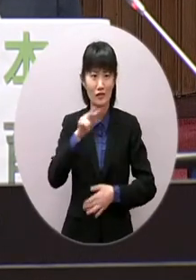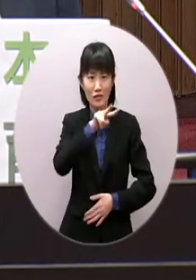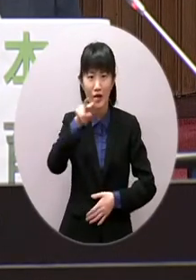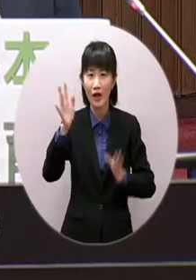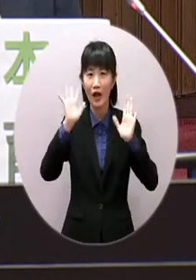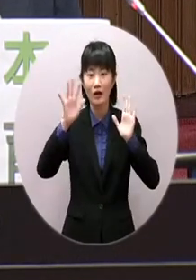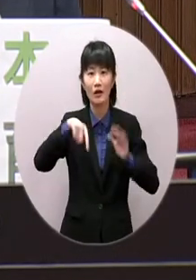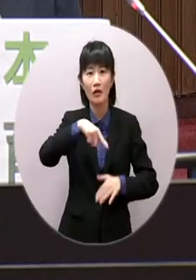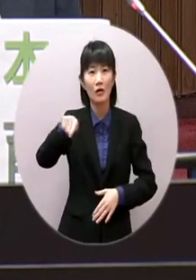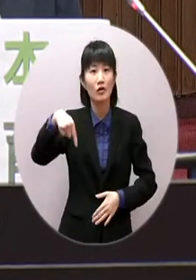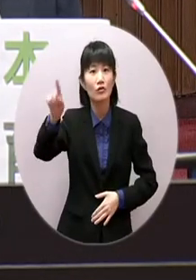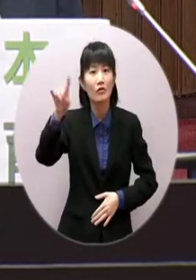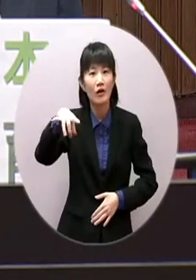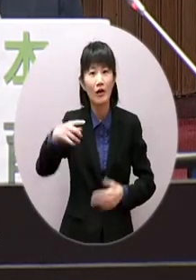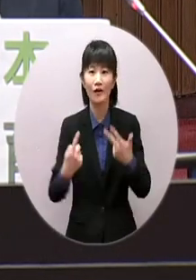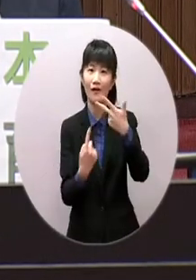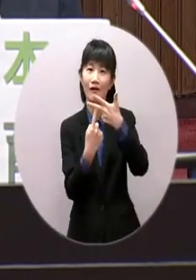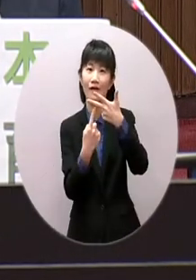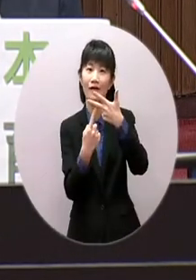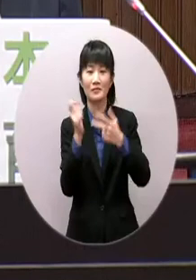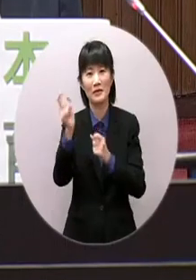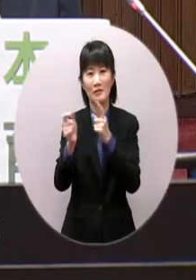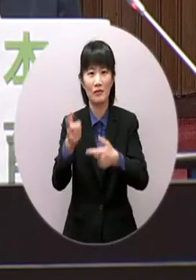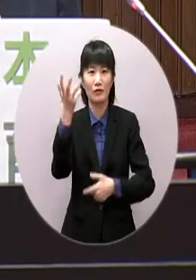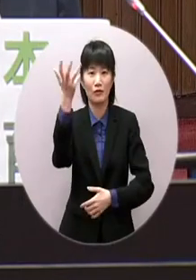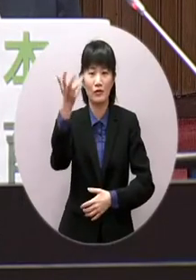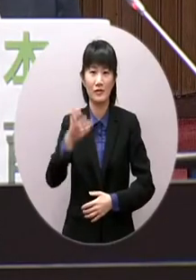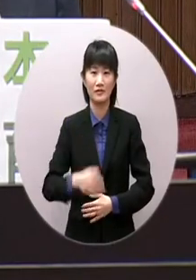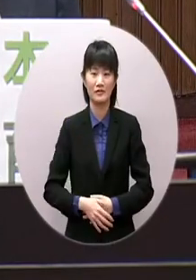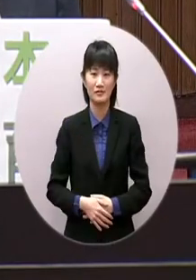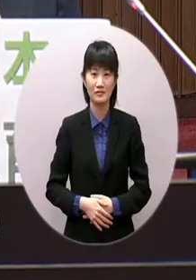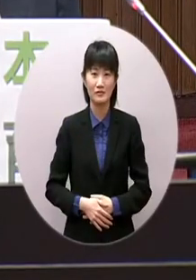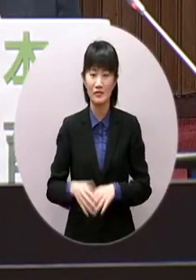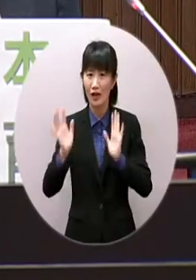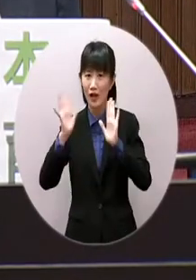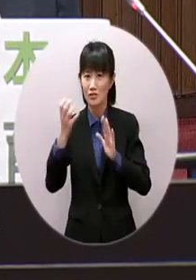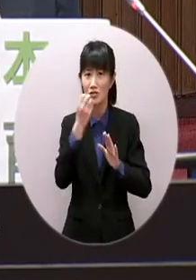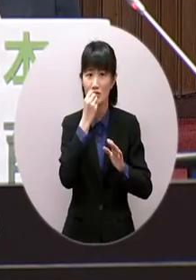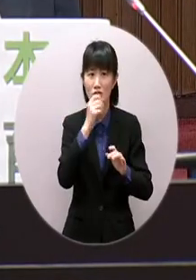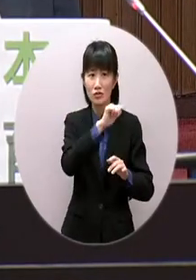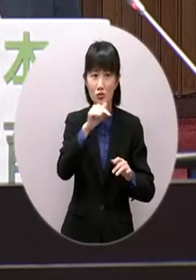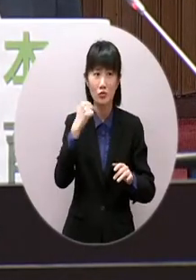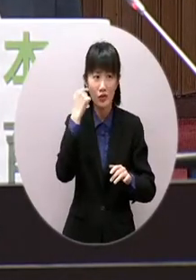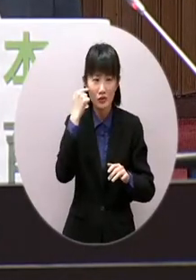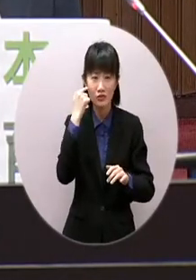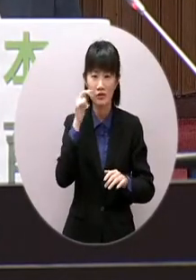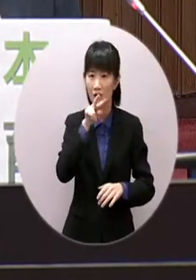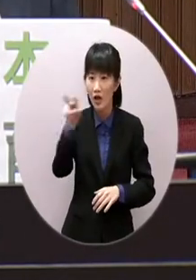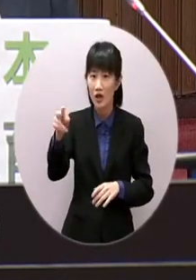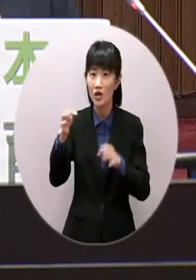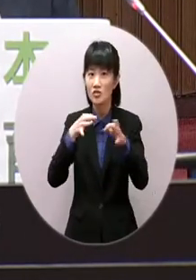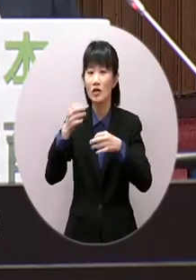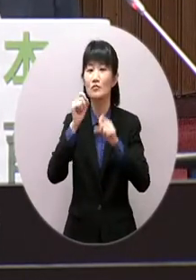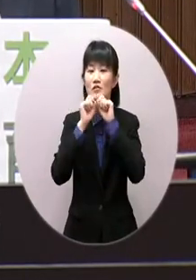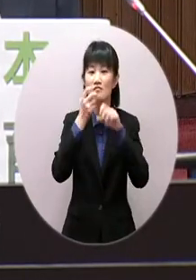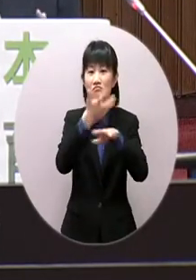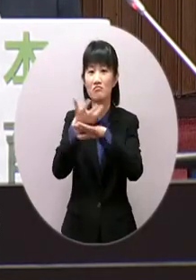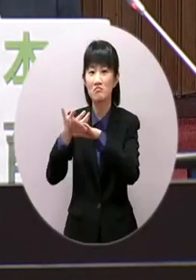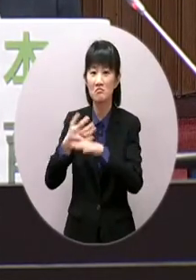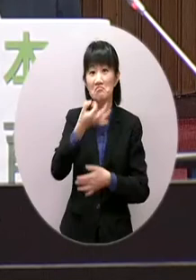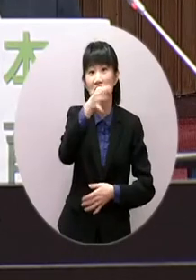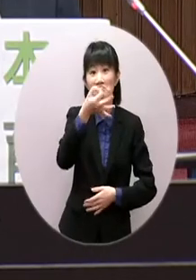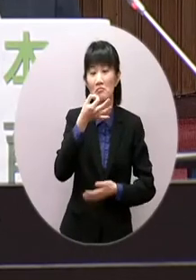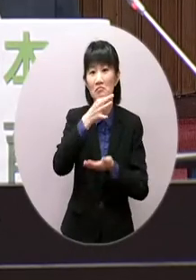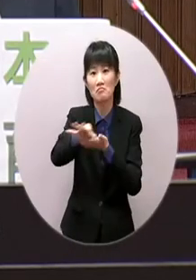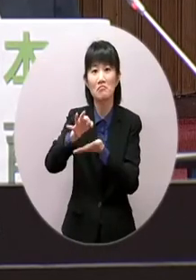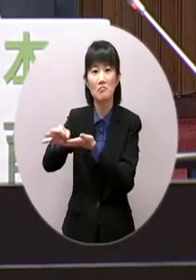都去便利商店买，然后呢，他们的跟食物的连结是一个商品化的连结，我付钱就了事，所以我们